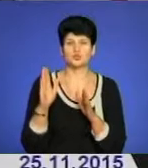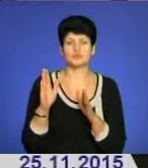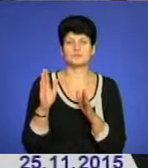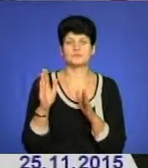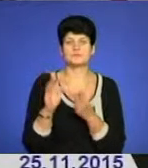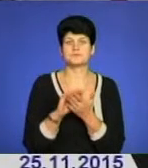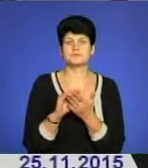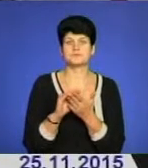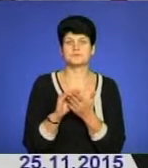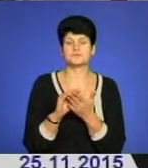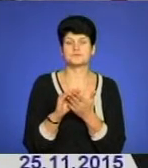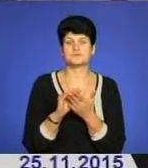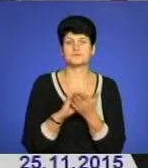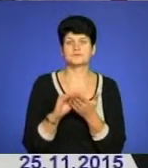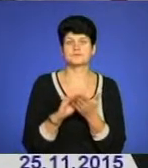складати